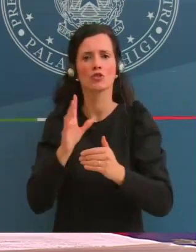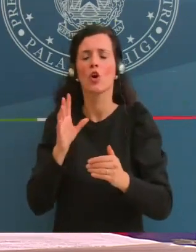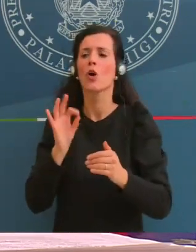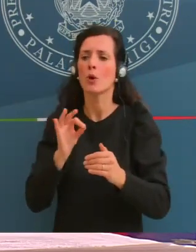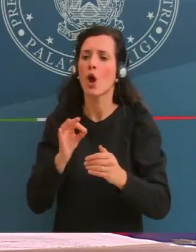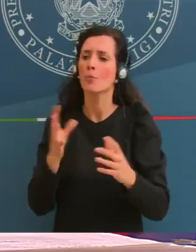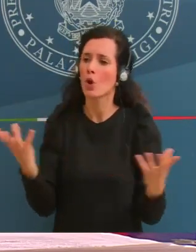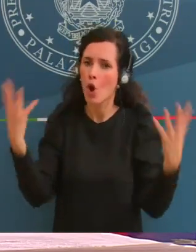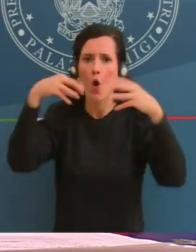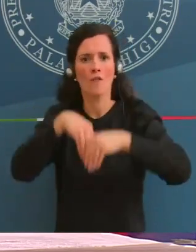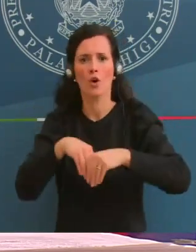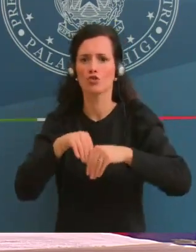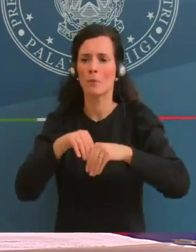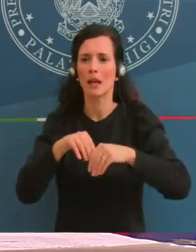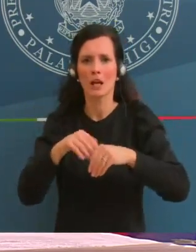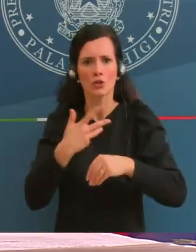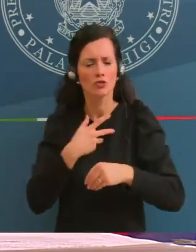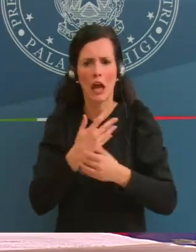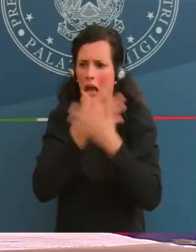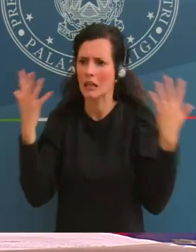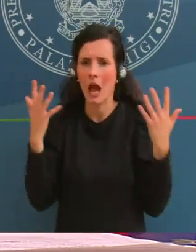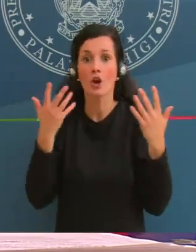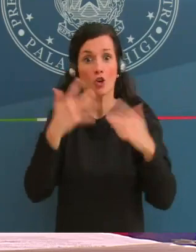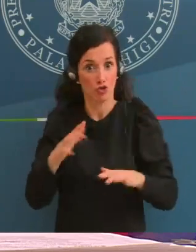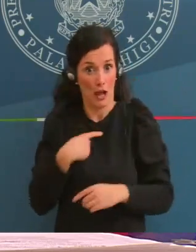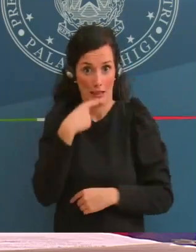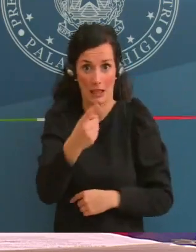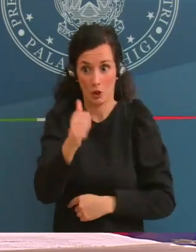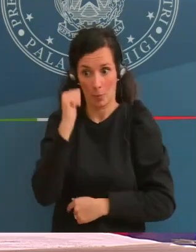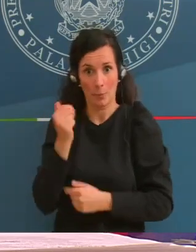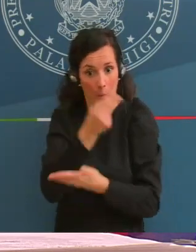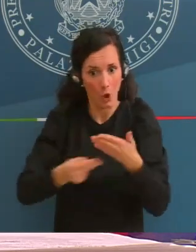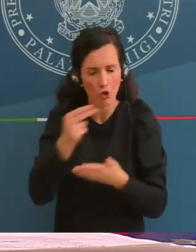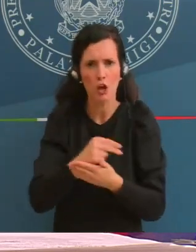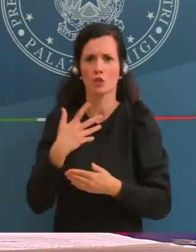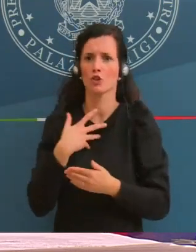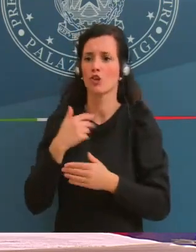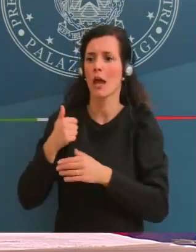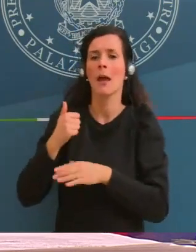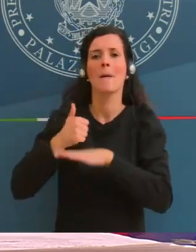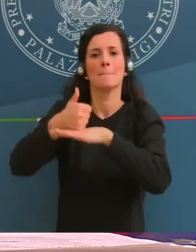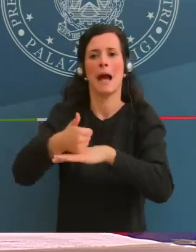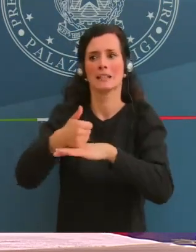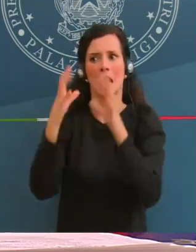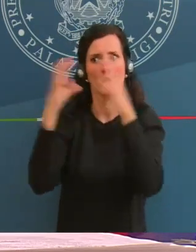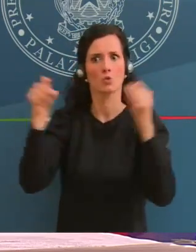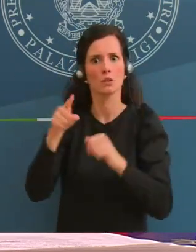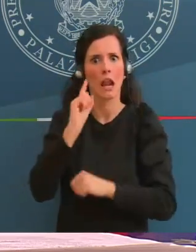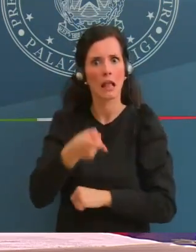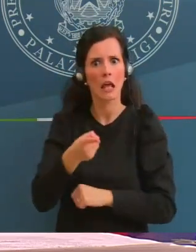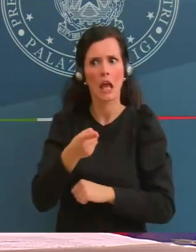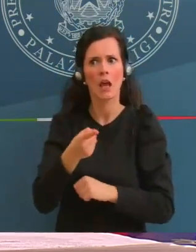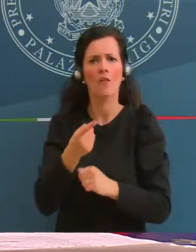e sulla base della determinazione del governo del progetto espresso al governo del coinvolgimento pubblico rimane